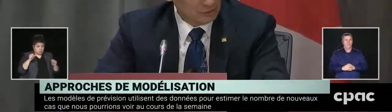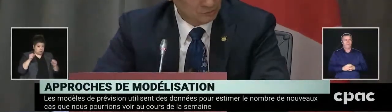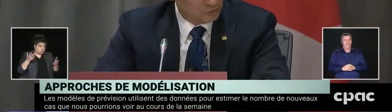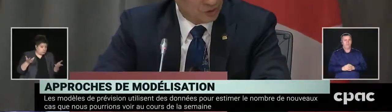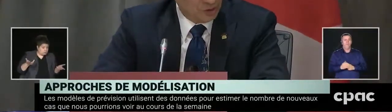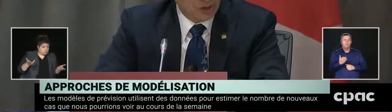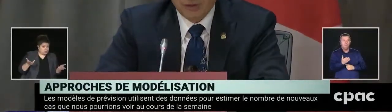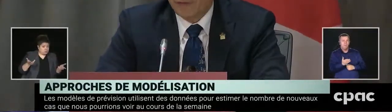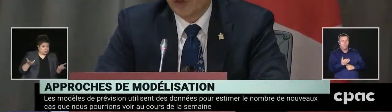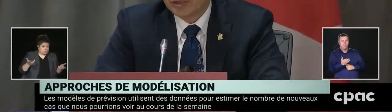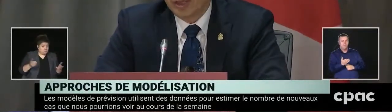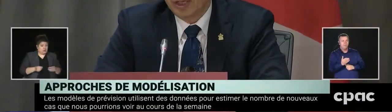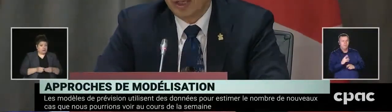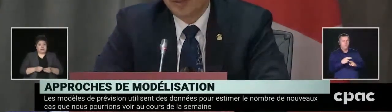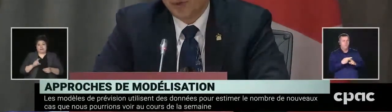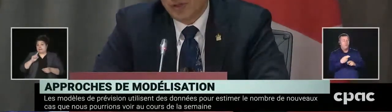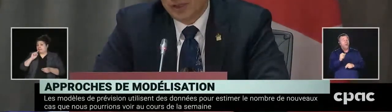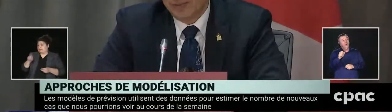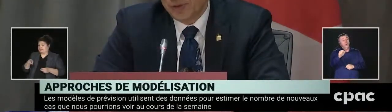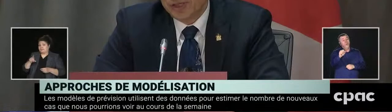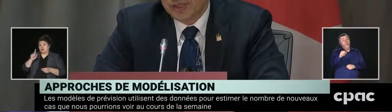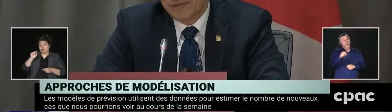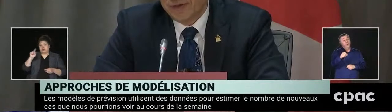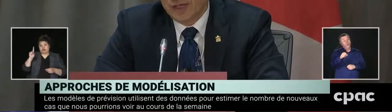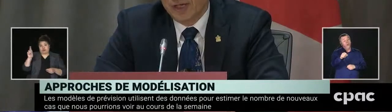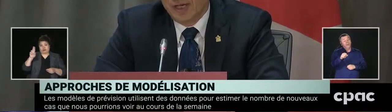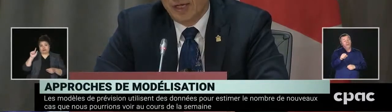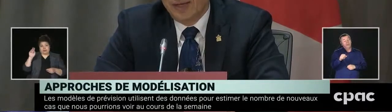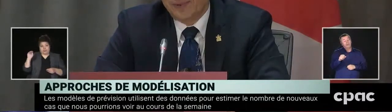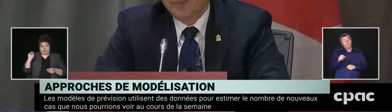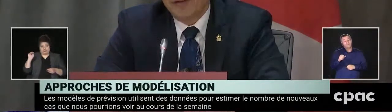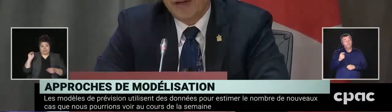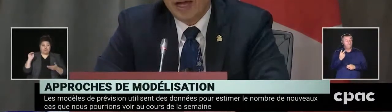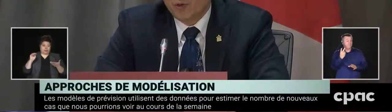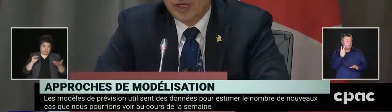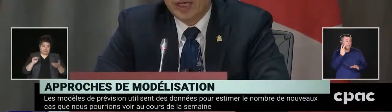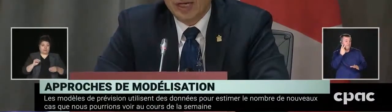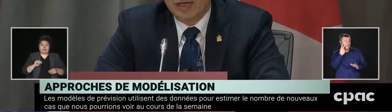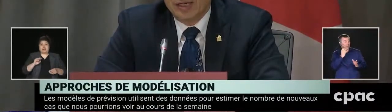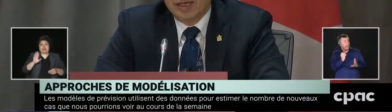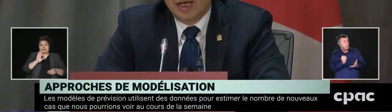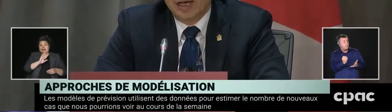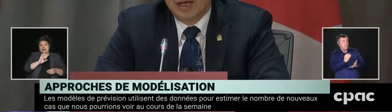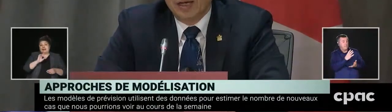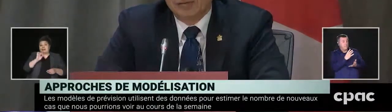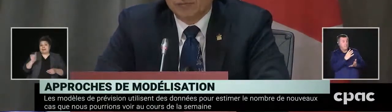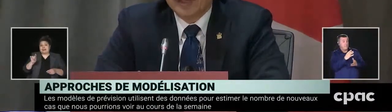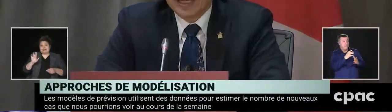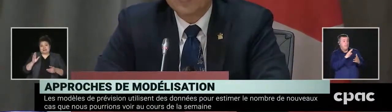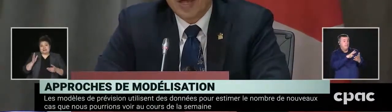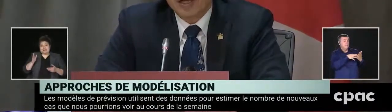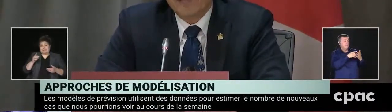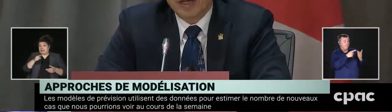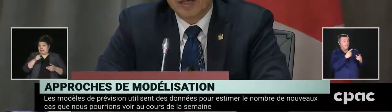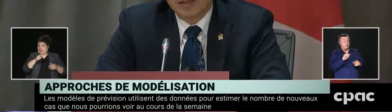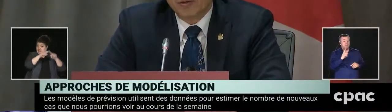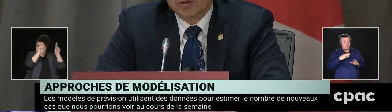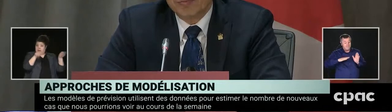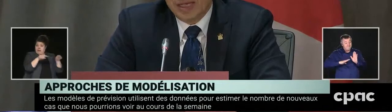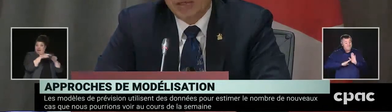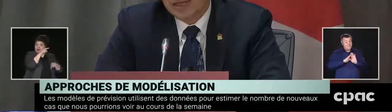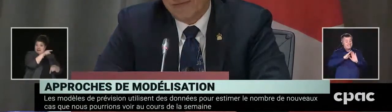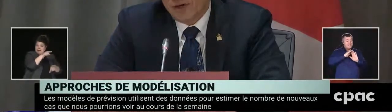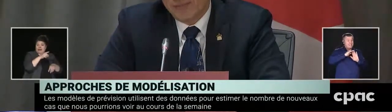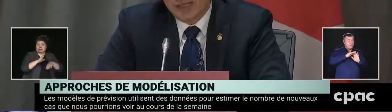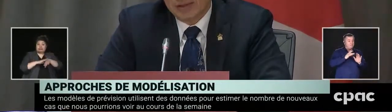Oui, on voit sur la diapositive que la première vague, oui, on espère avec